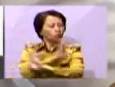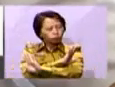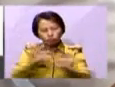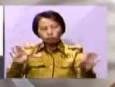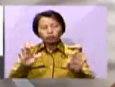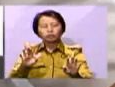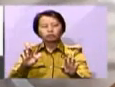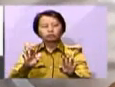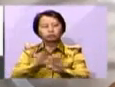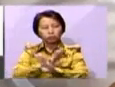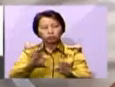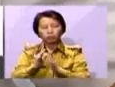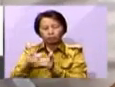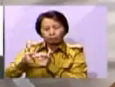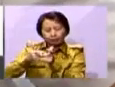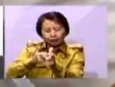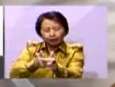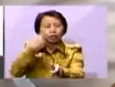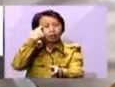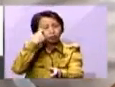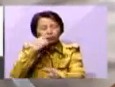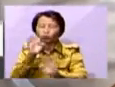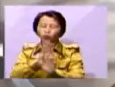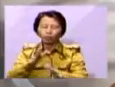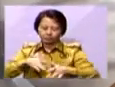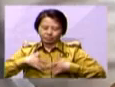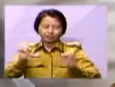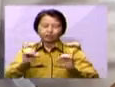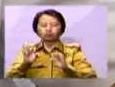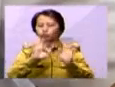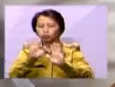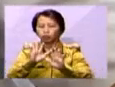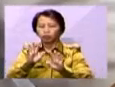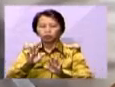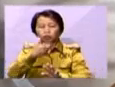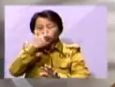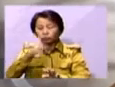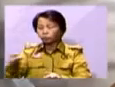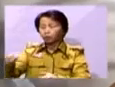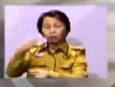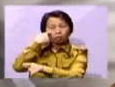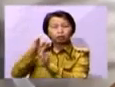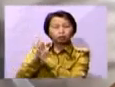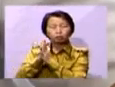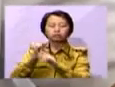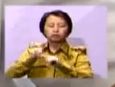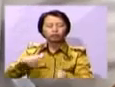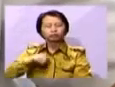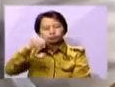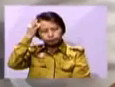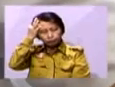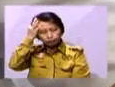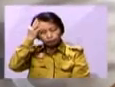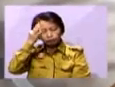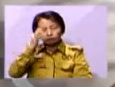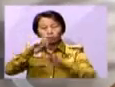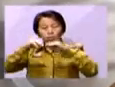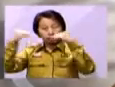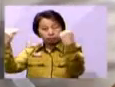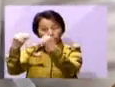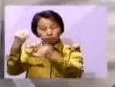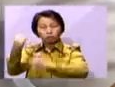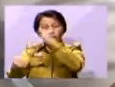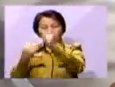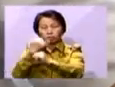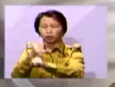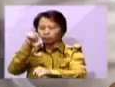kepada pelarian-pelarian yang menghadapi maut di negara mereka. Tetapi saya fikir masyarakat antarabangsa